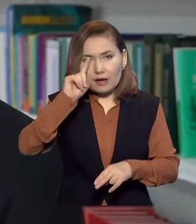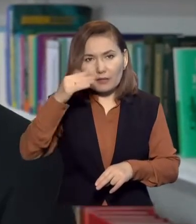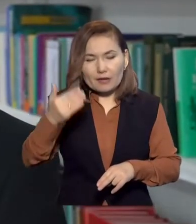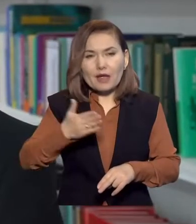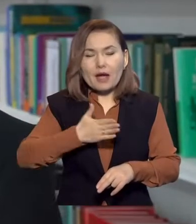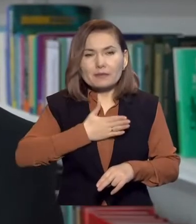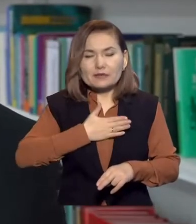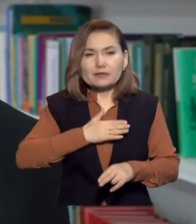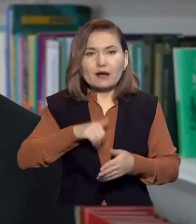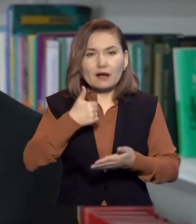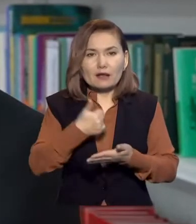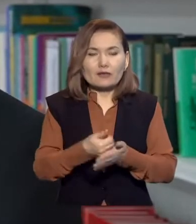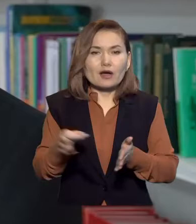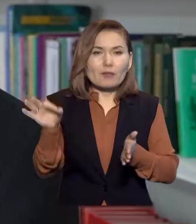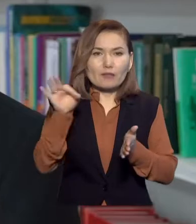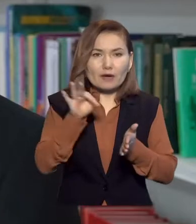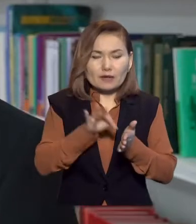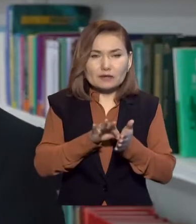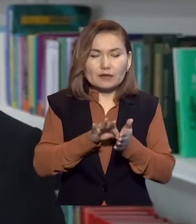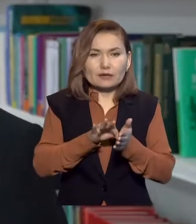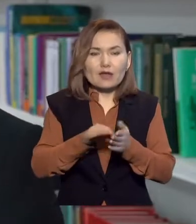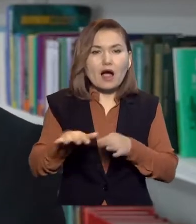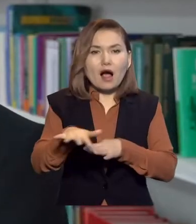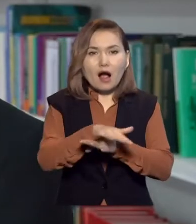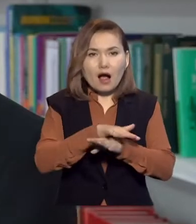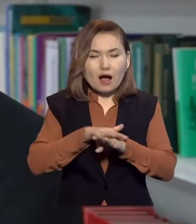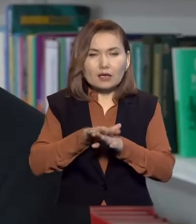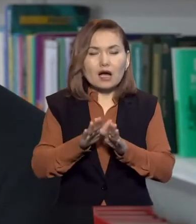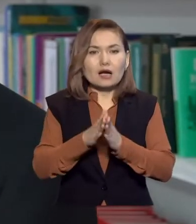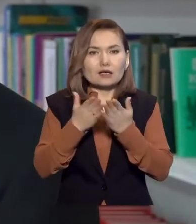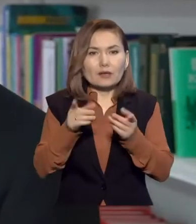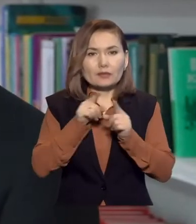Біздің мақсатымыз жалпы халыққа